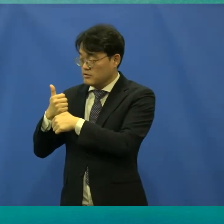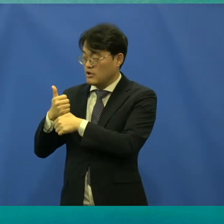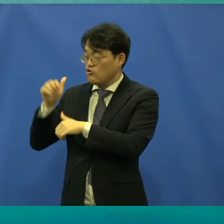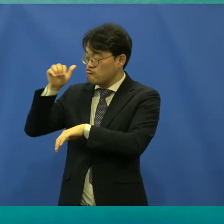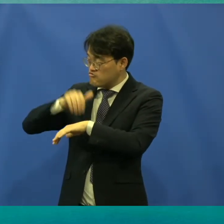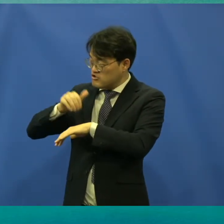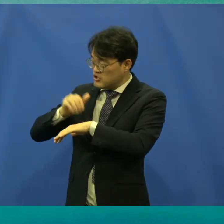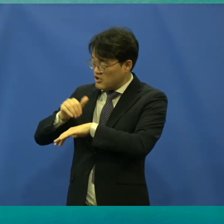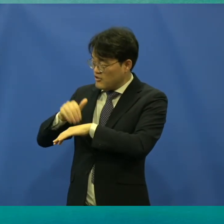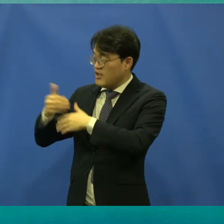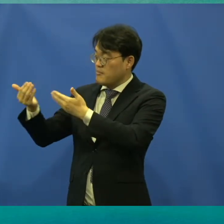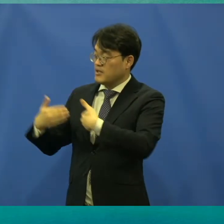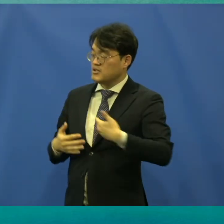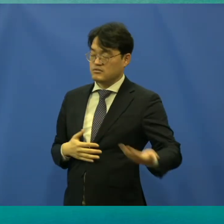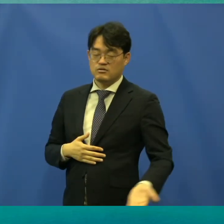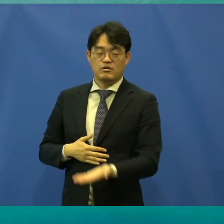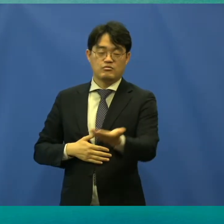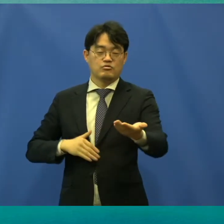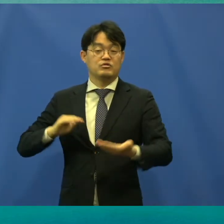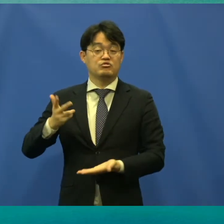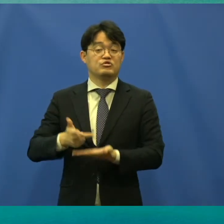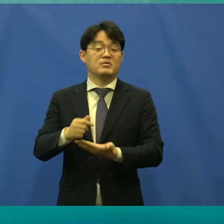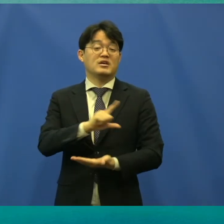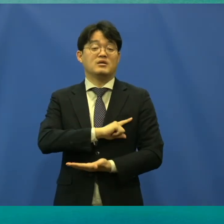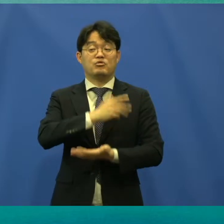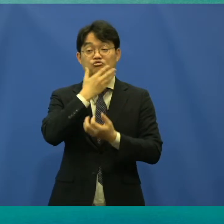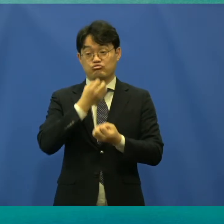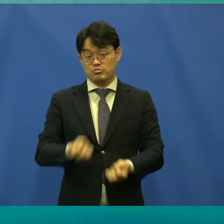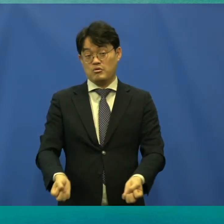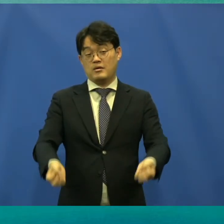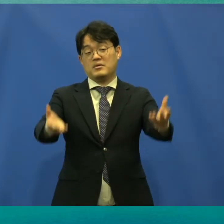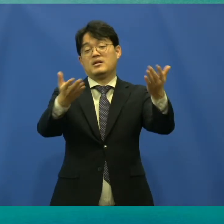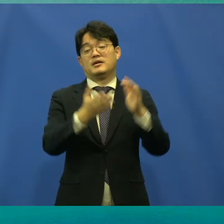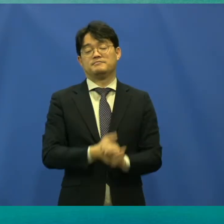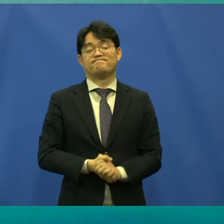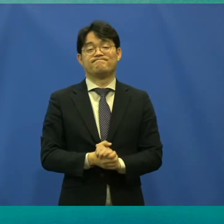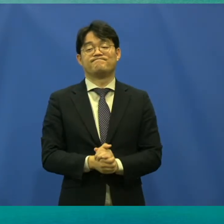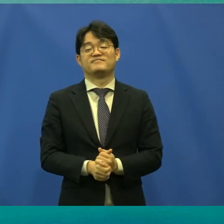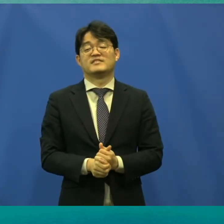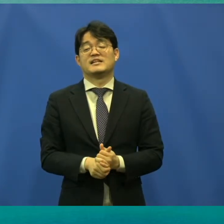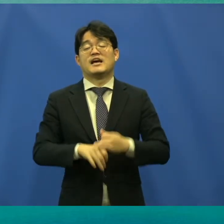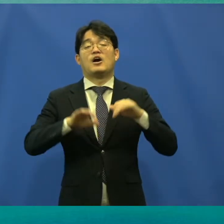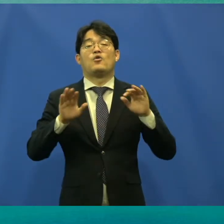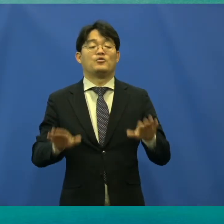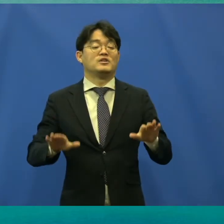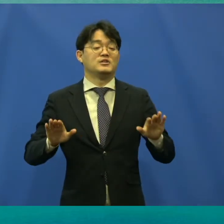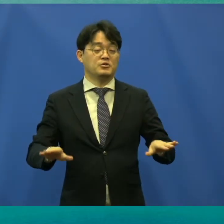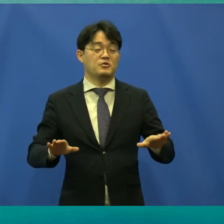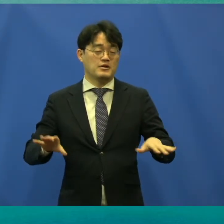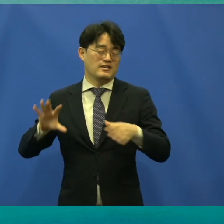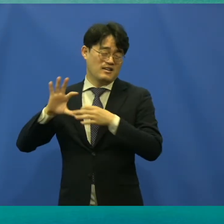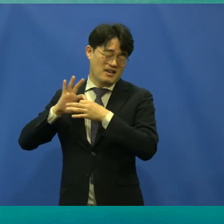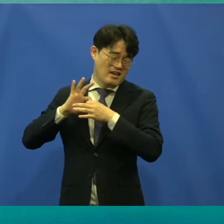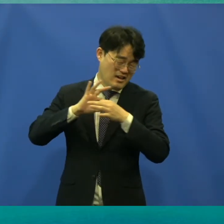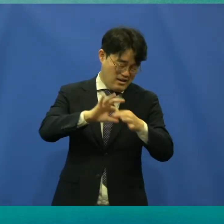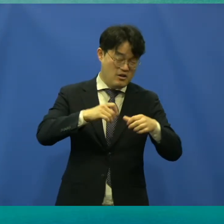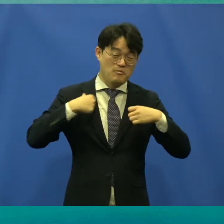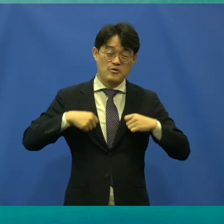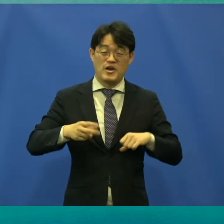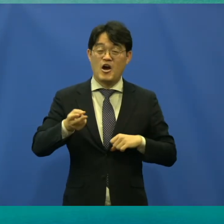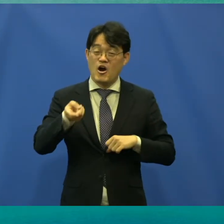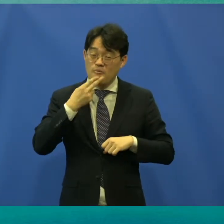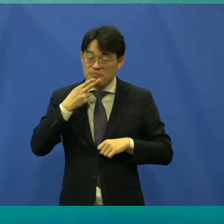주의 이름으로 축원합니다. 오늘 또 우리를 끊임없이 가까이 다가오시는 그 하나님의 사랑을 거절하지